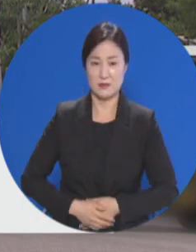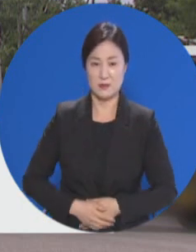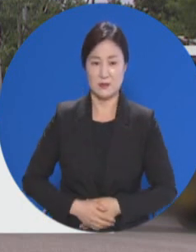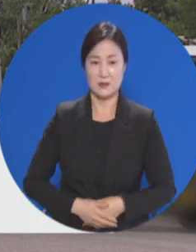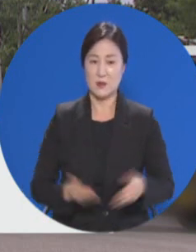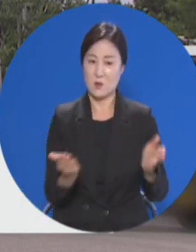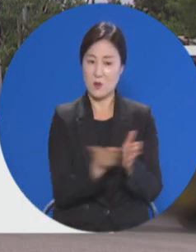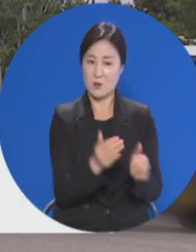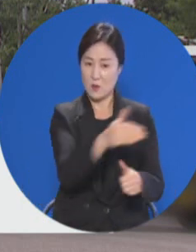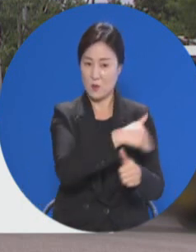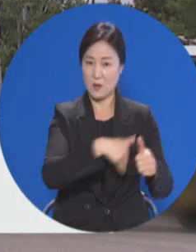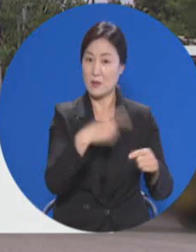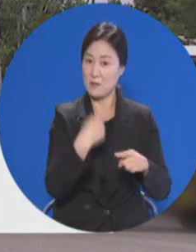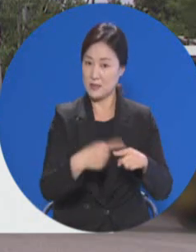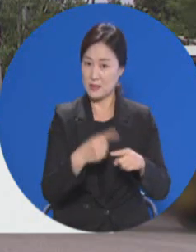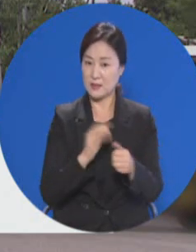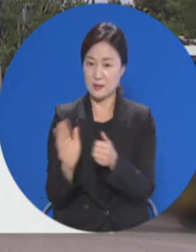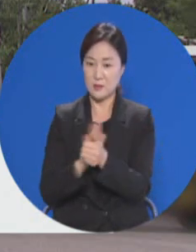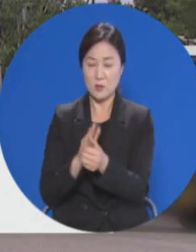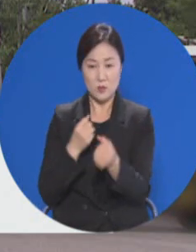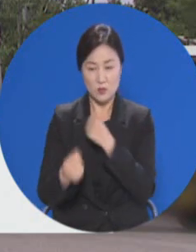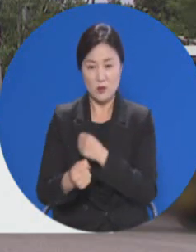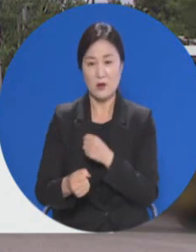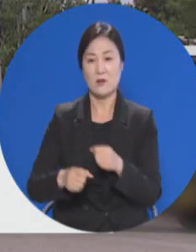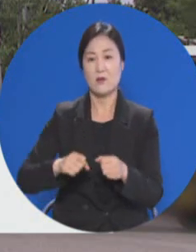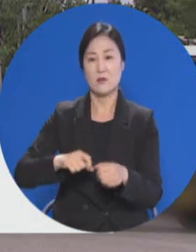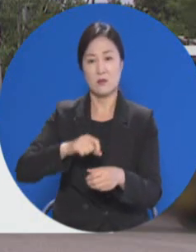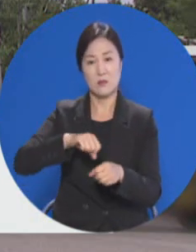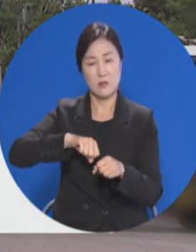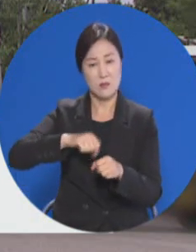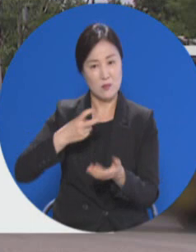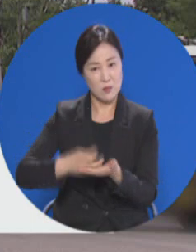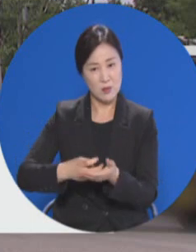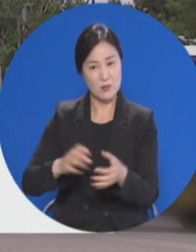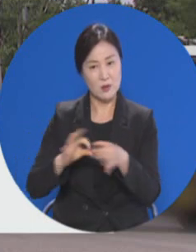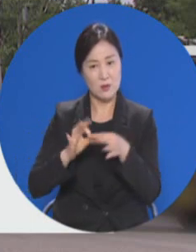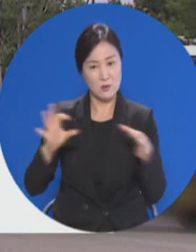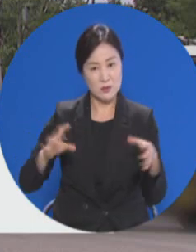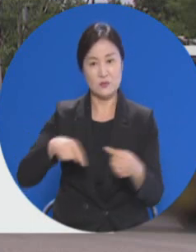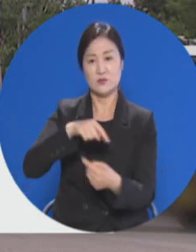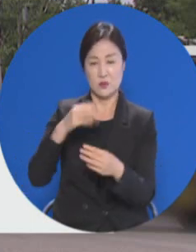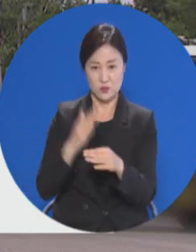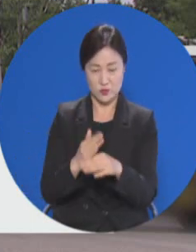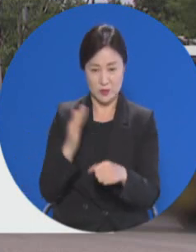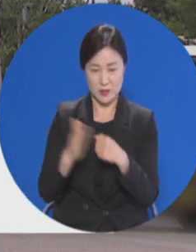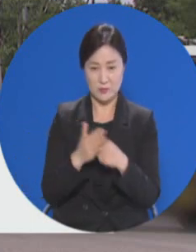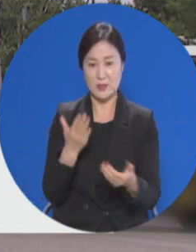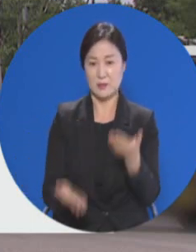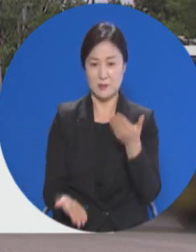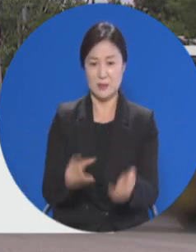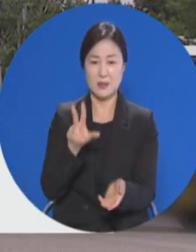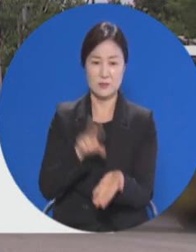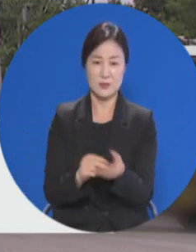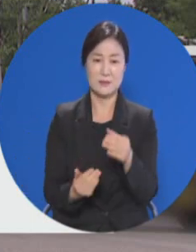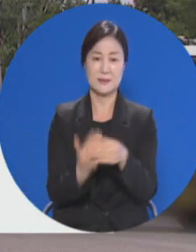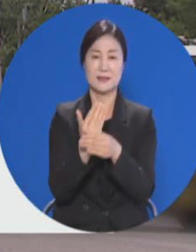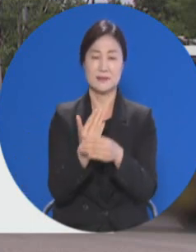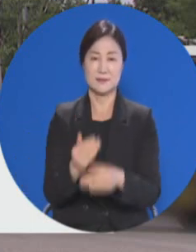준하는 혜택은 받으면서도 규제를 전혀 받지 않고 있어 형평성 논란까지 일고 있습니다. 김주희 기자가